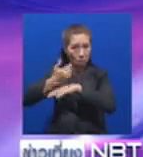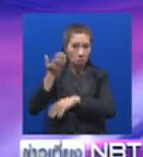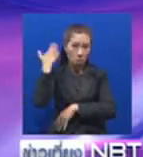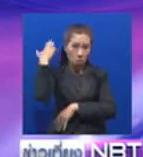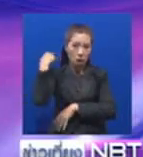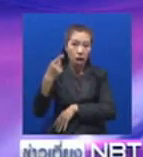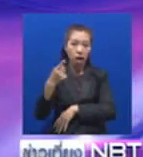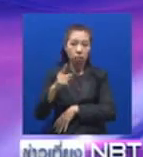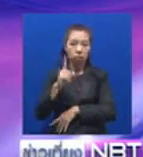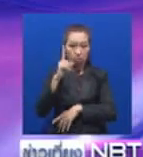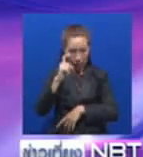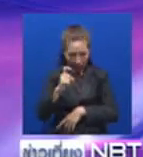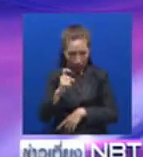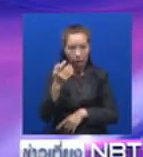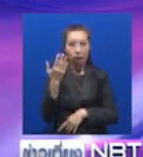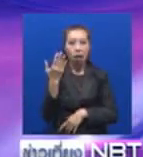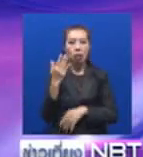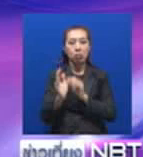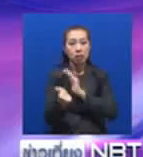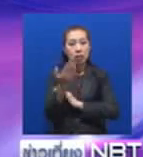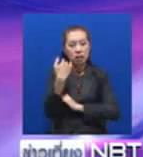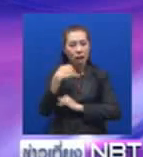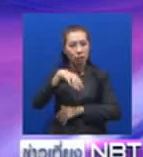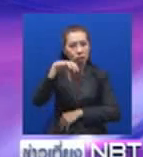เช้าที่โรงพยาบาลพระมงกุฎเกล้า